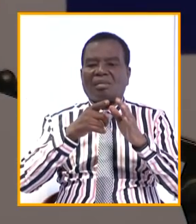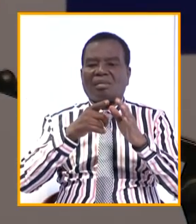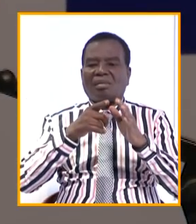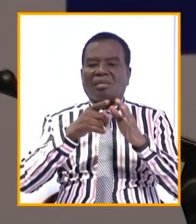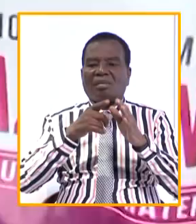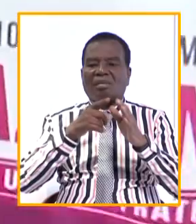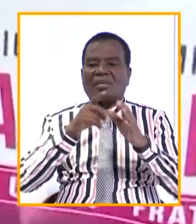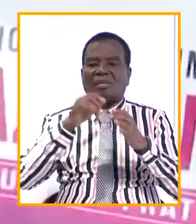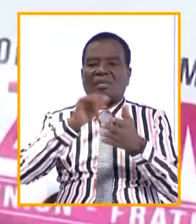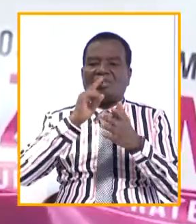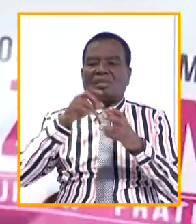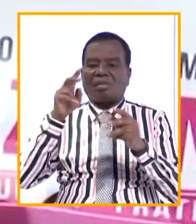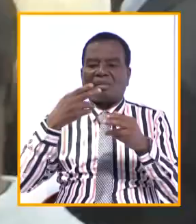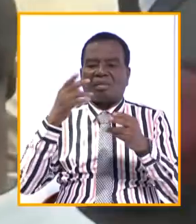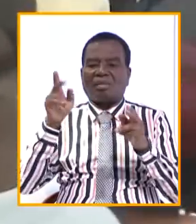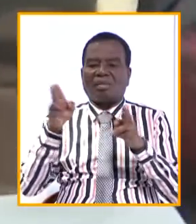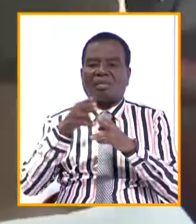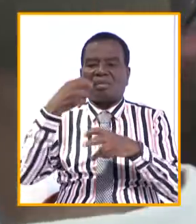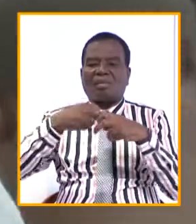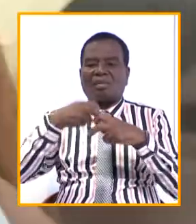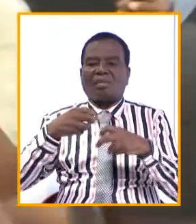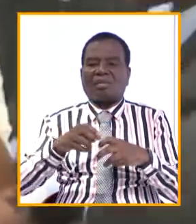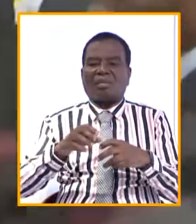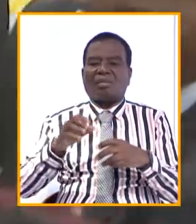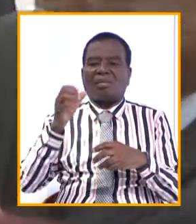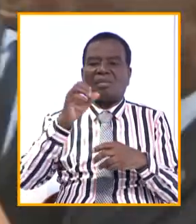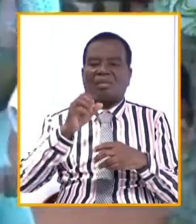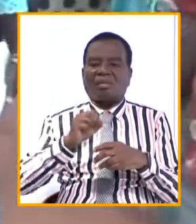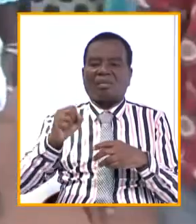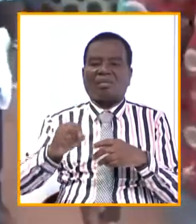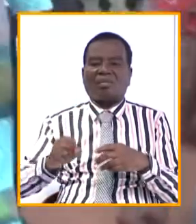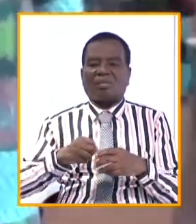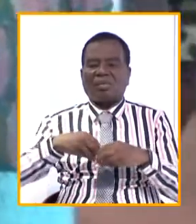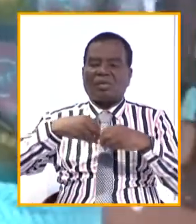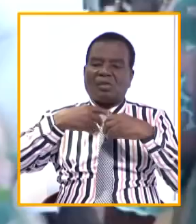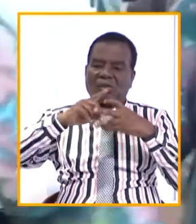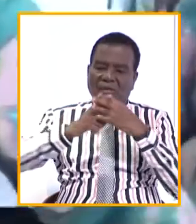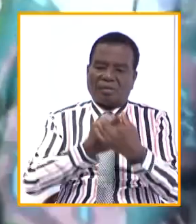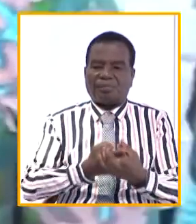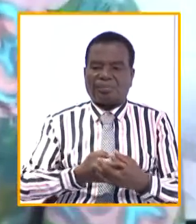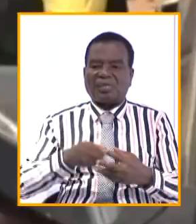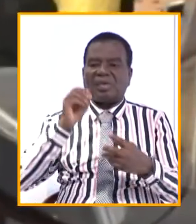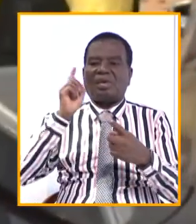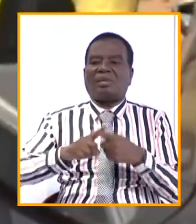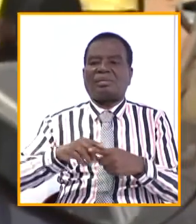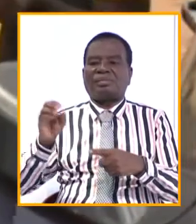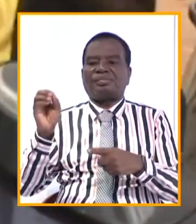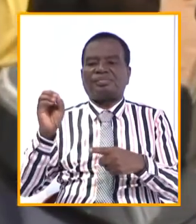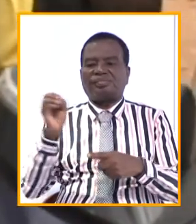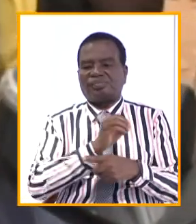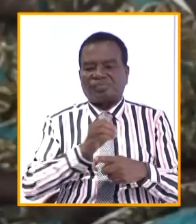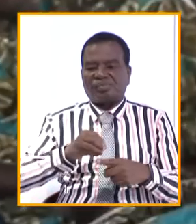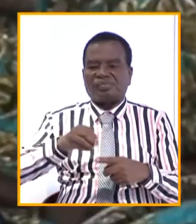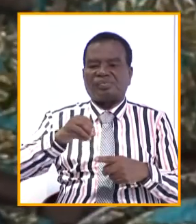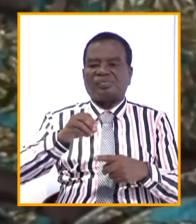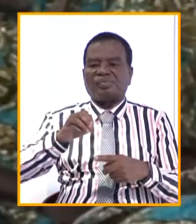c'est un peu compliqué. La compétition est lancée. Un baromètre pour ces partis politiques à l'ouest, à l'est, au centre, au